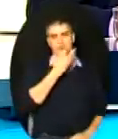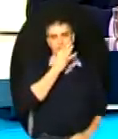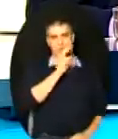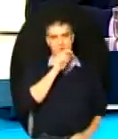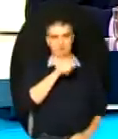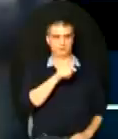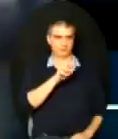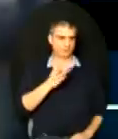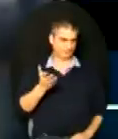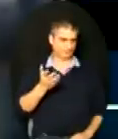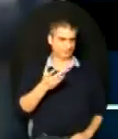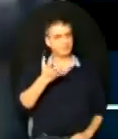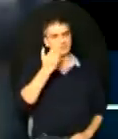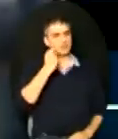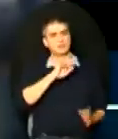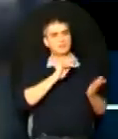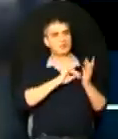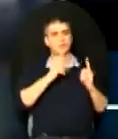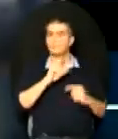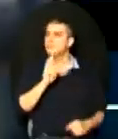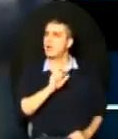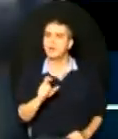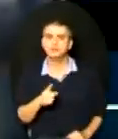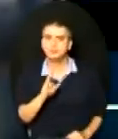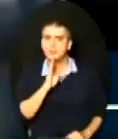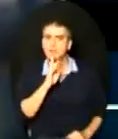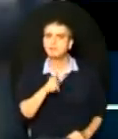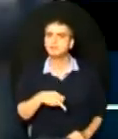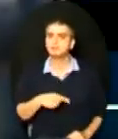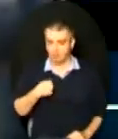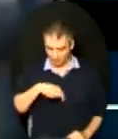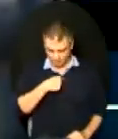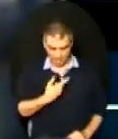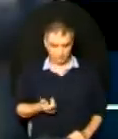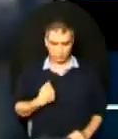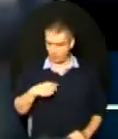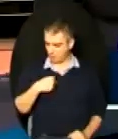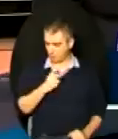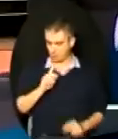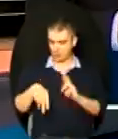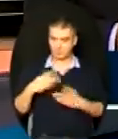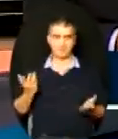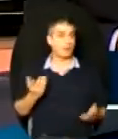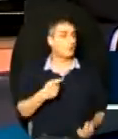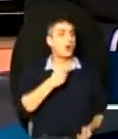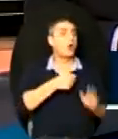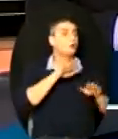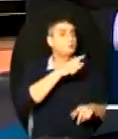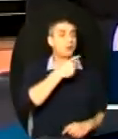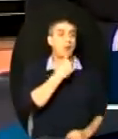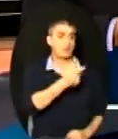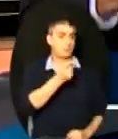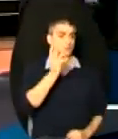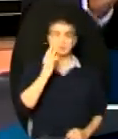בסוגיה הזאת, לקחת את זה למקום אחר. מי אשם בזה שיש בעיה? אנחנו, אנחנו לא מתנהג. סליחה, היה